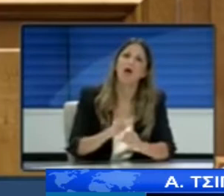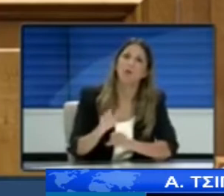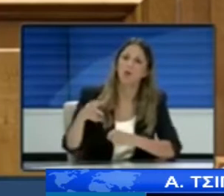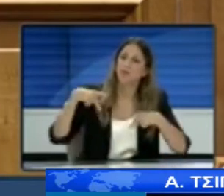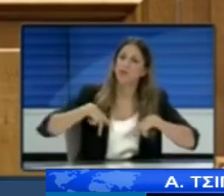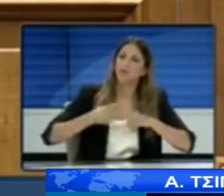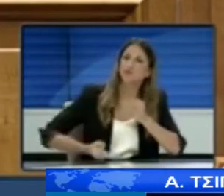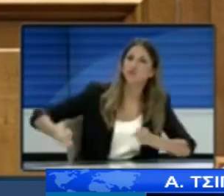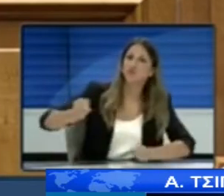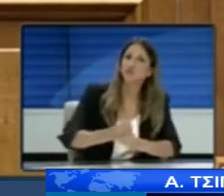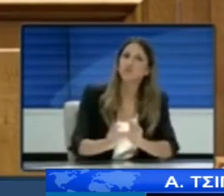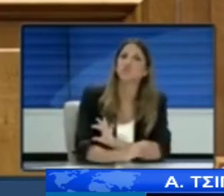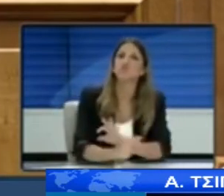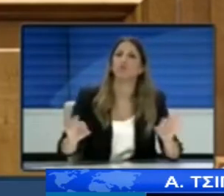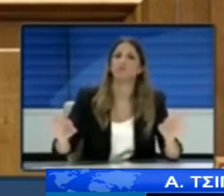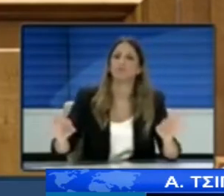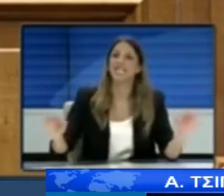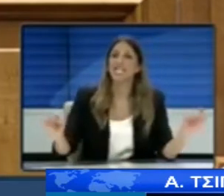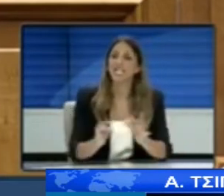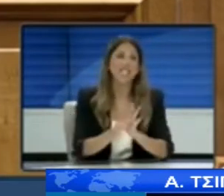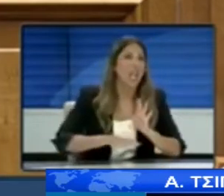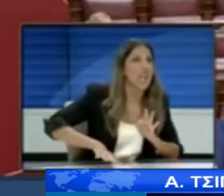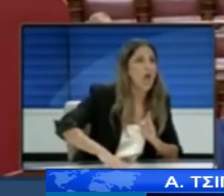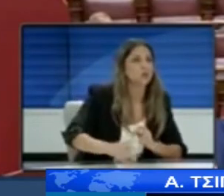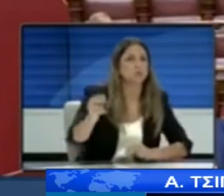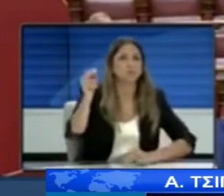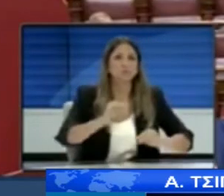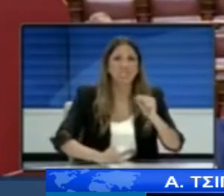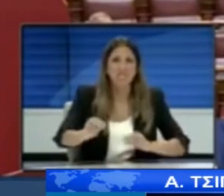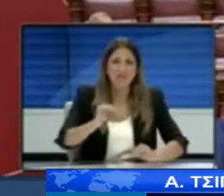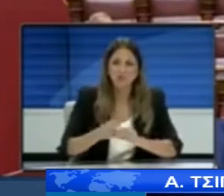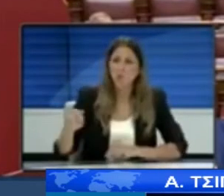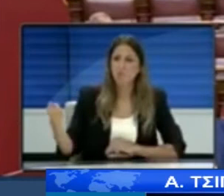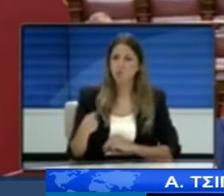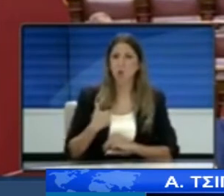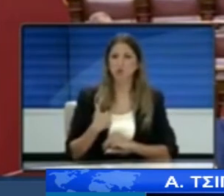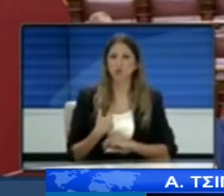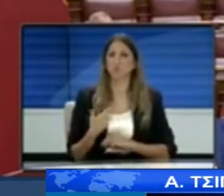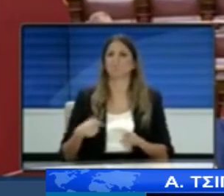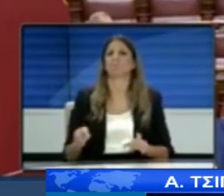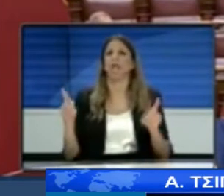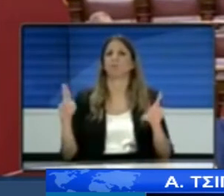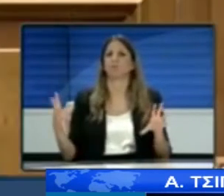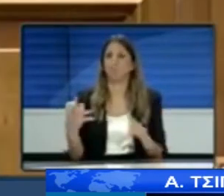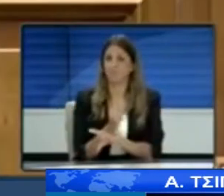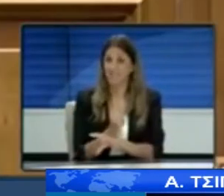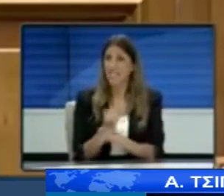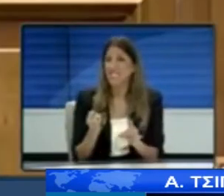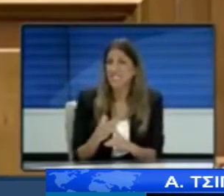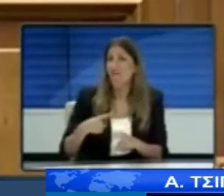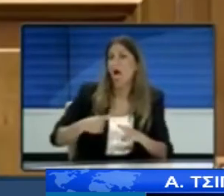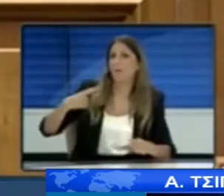Εμείς θα χρησιμοποιήσουμε τη δύναμη που θα μας δώσει ο ελληνικός λαός, τη νίκη δηλαδή που προσδοκούμε στις εκλογές της απλής